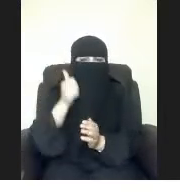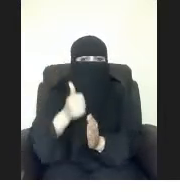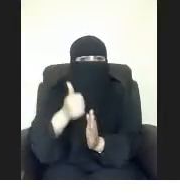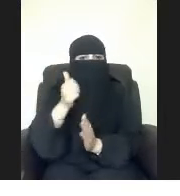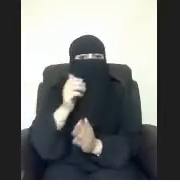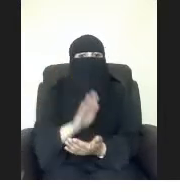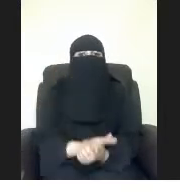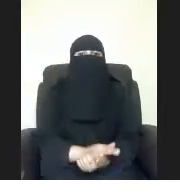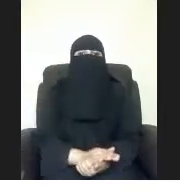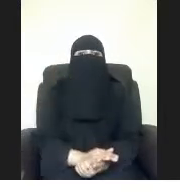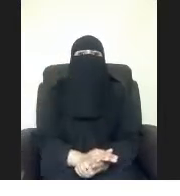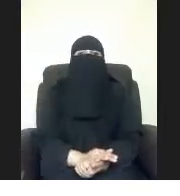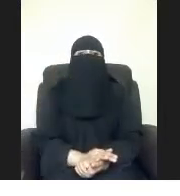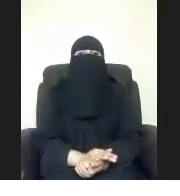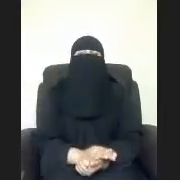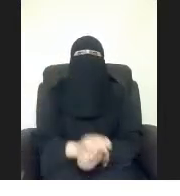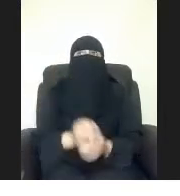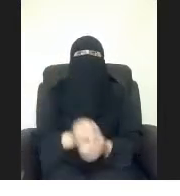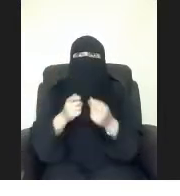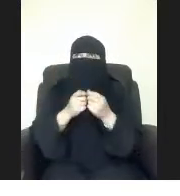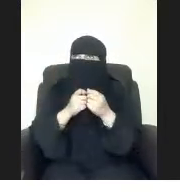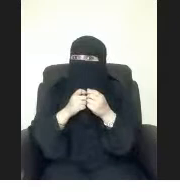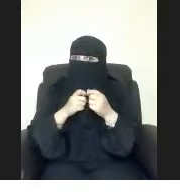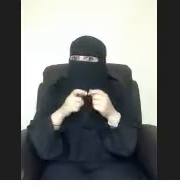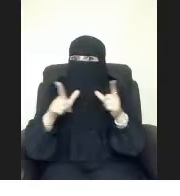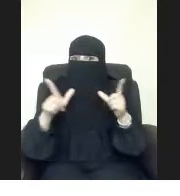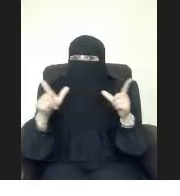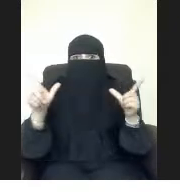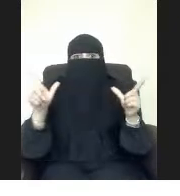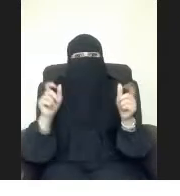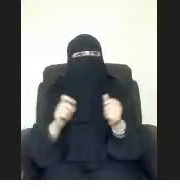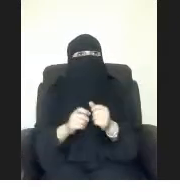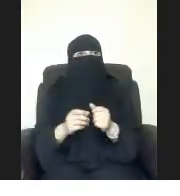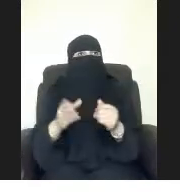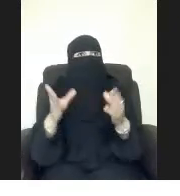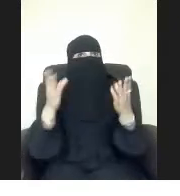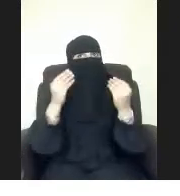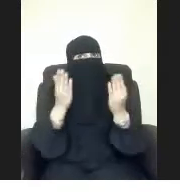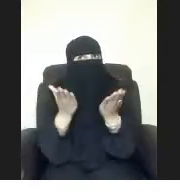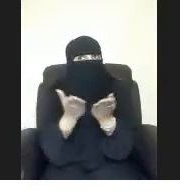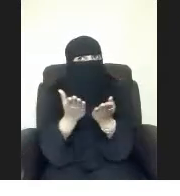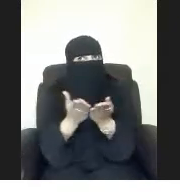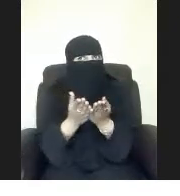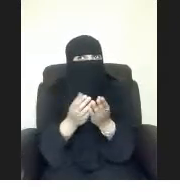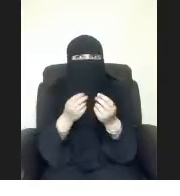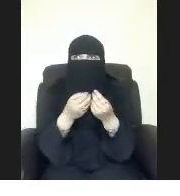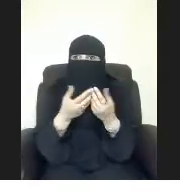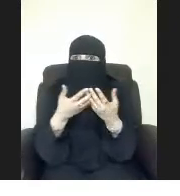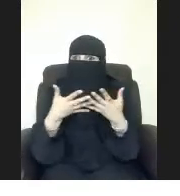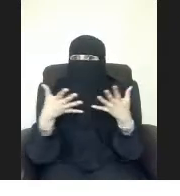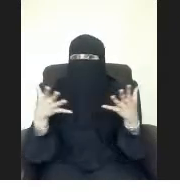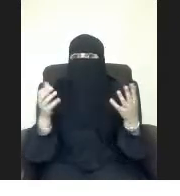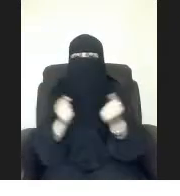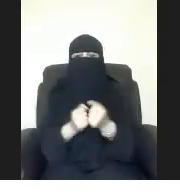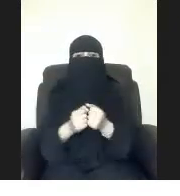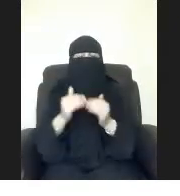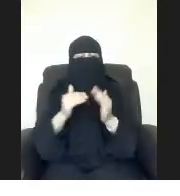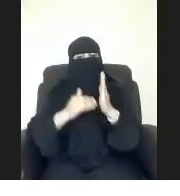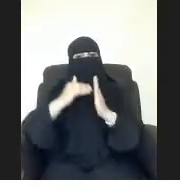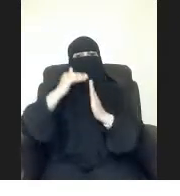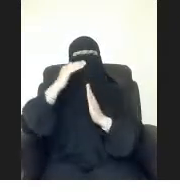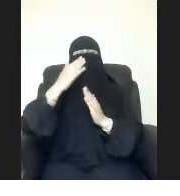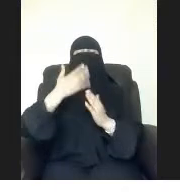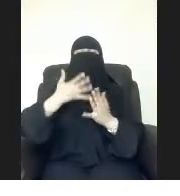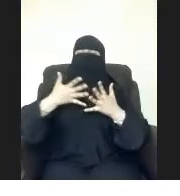وتم نشر العديد من الدراسات ودراسات ذات مستوى عالي في مجلات